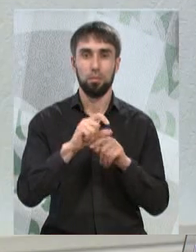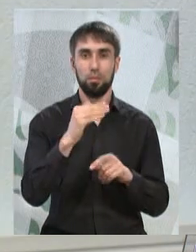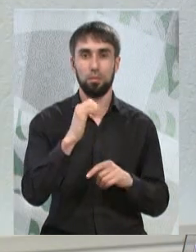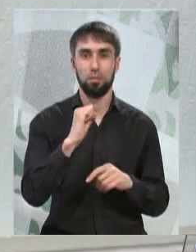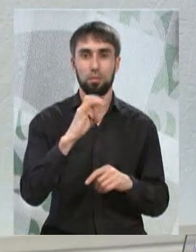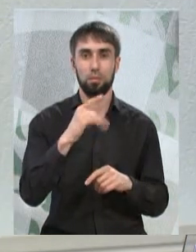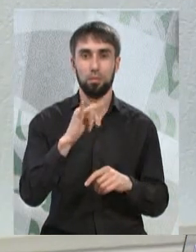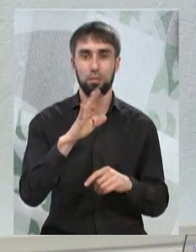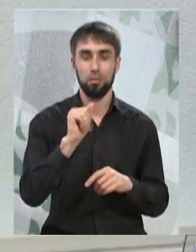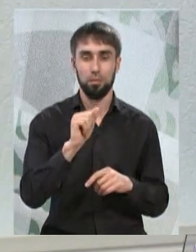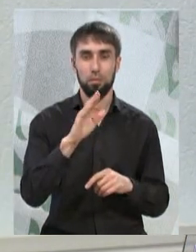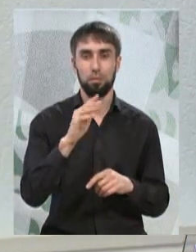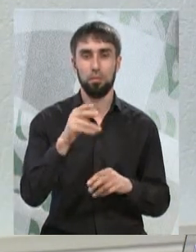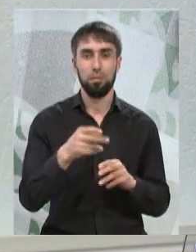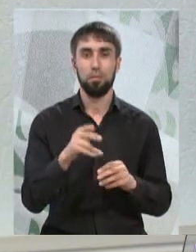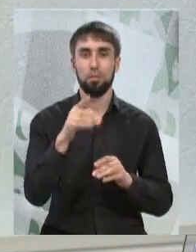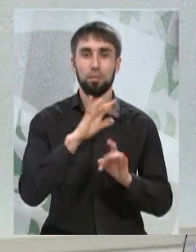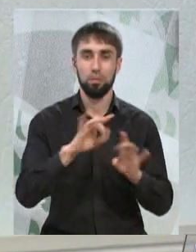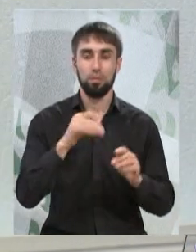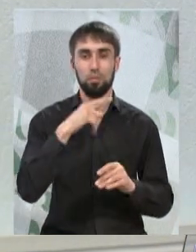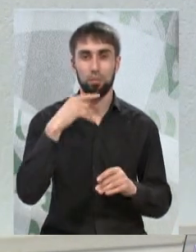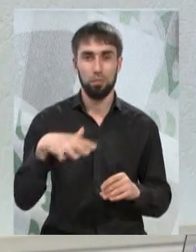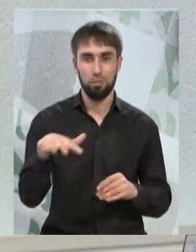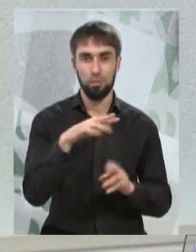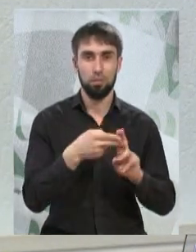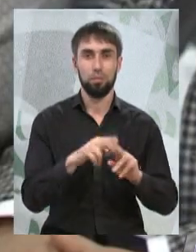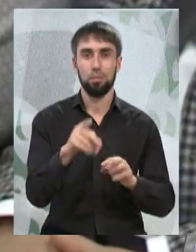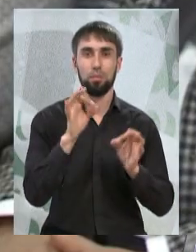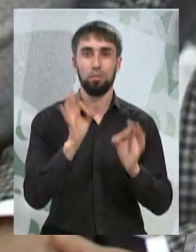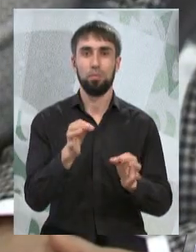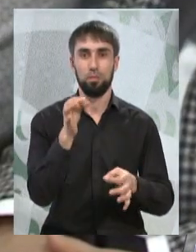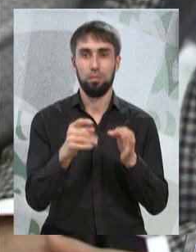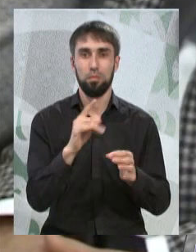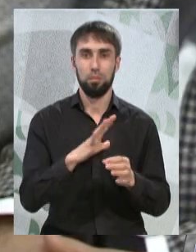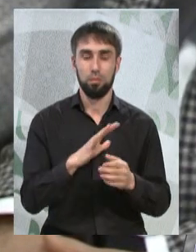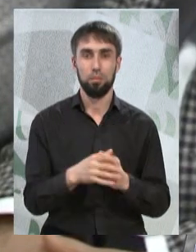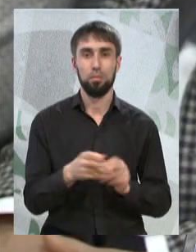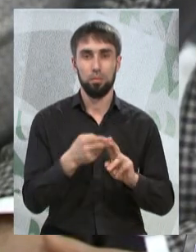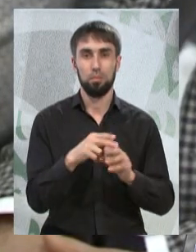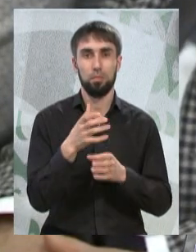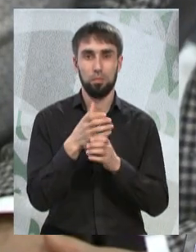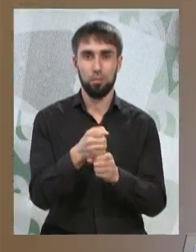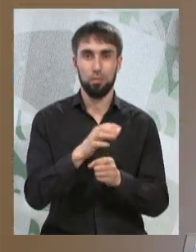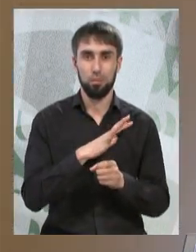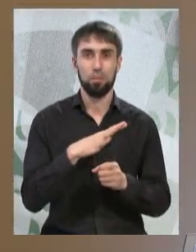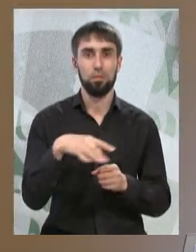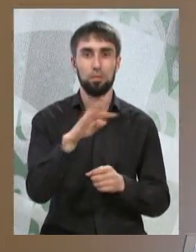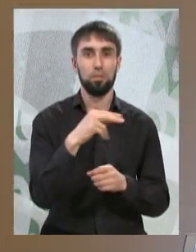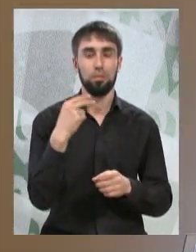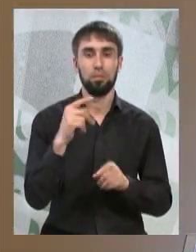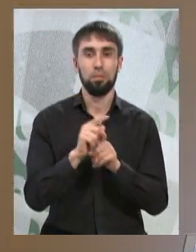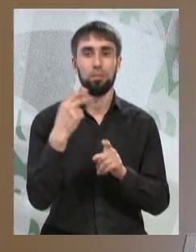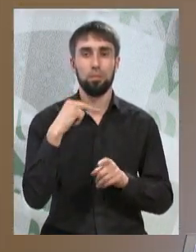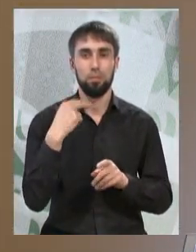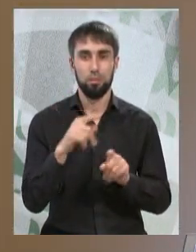развития уголовного судопроизводства в России является его гуманизация. Ежегодно сокращается количество осужденных, значительное